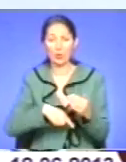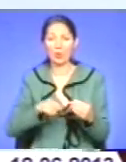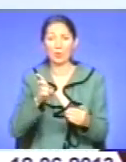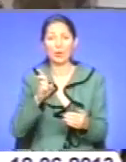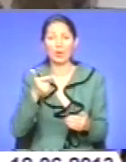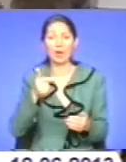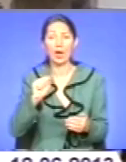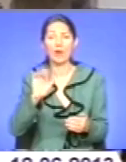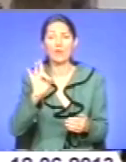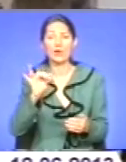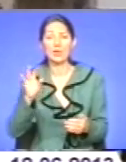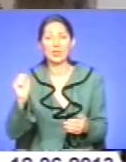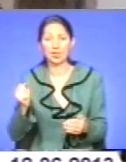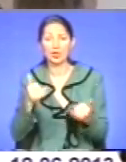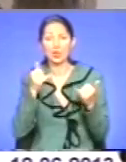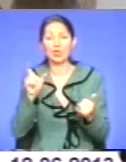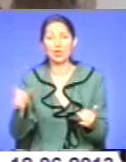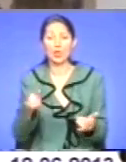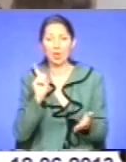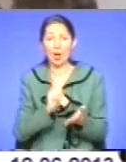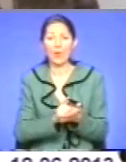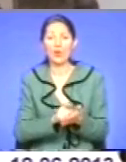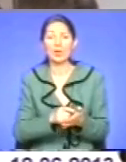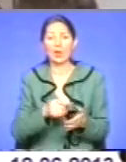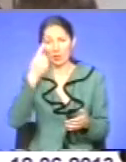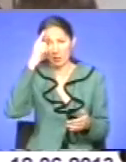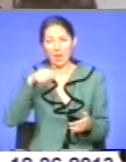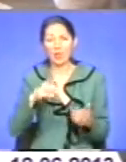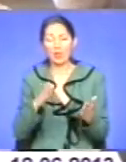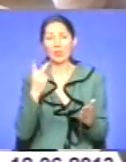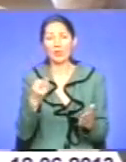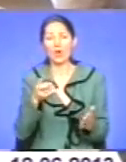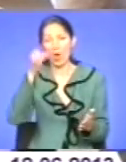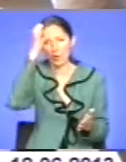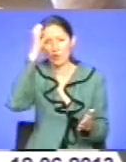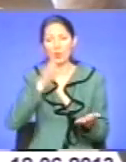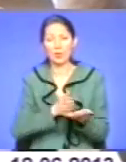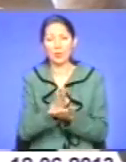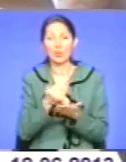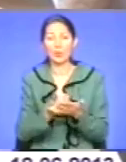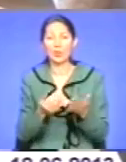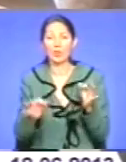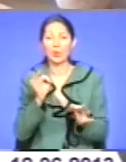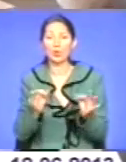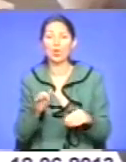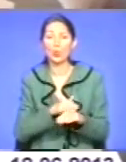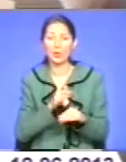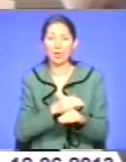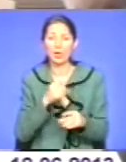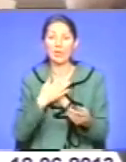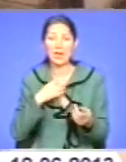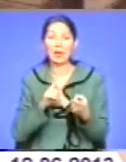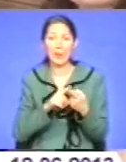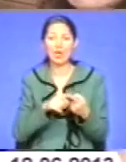сучасна людина повинна опанувати добре хоча б два освітні напрямки, наприклад, природничий та гуманітарний. Я за першою освітою інженер,